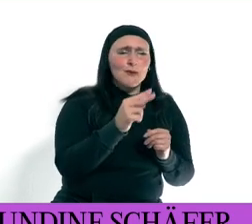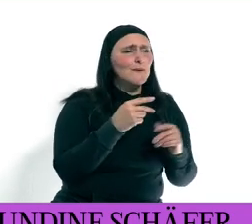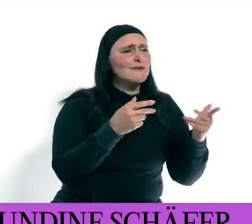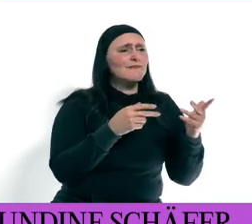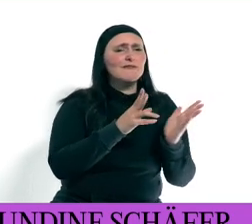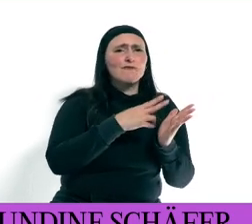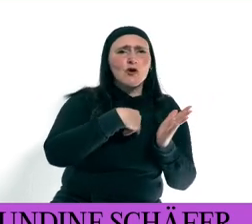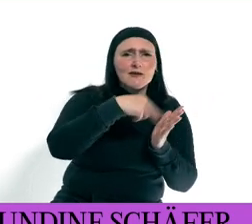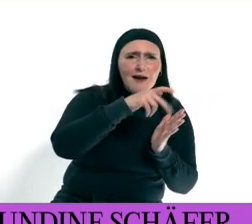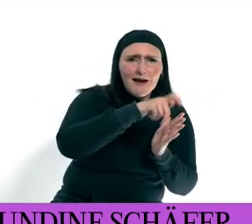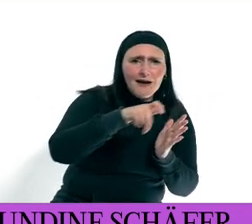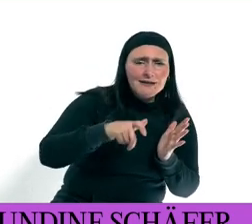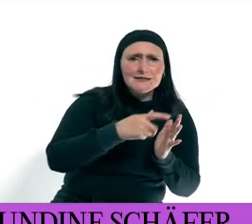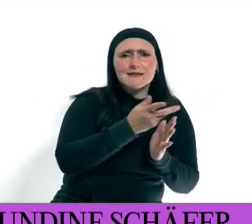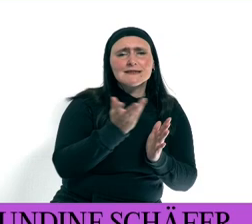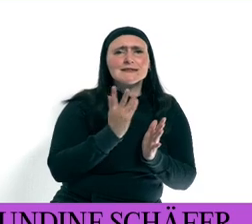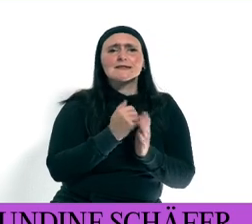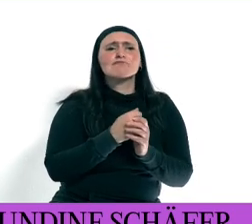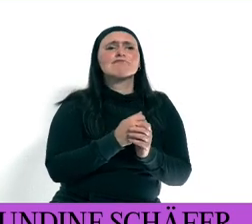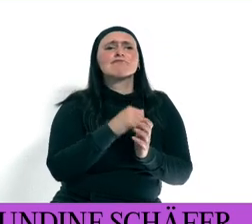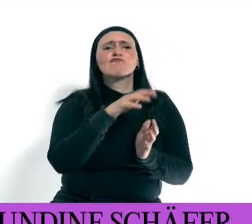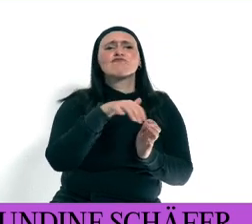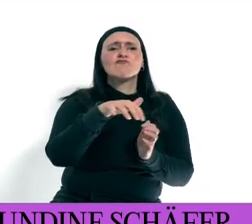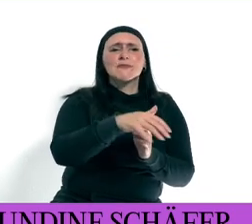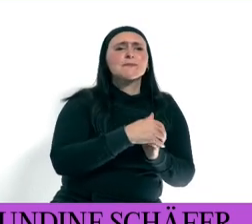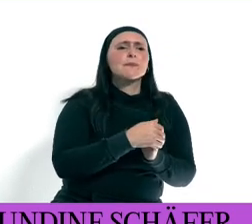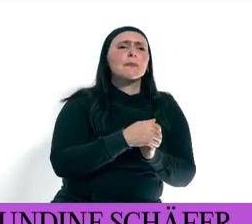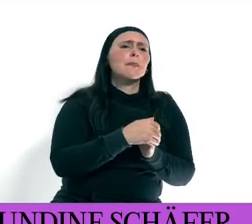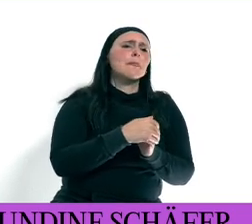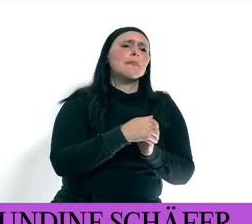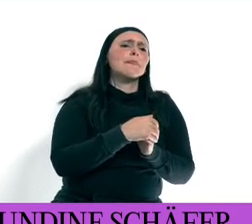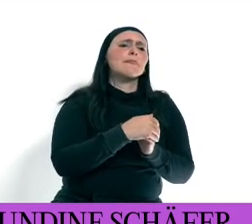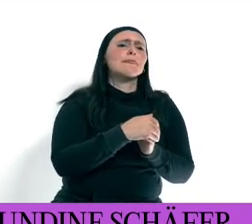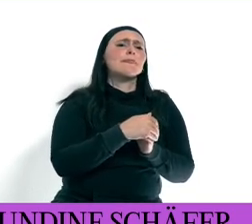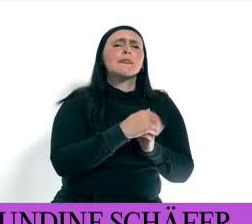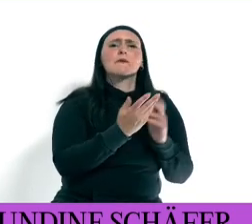Es wird weitere Veränderungen geben, auch in der Kunstszene.